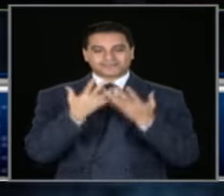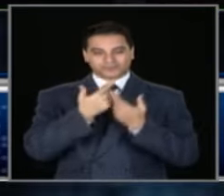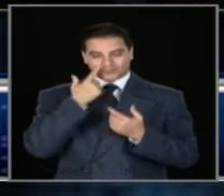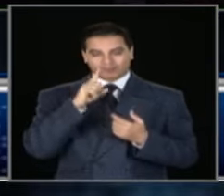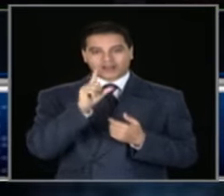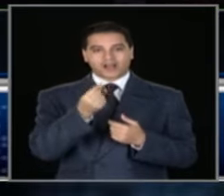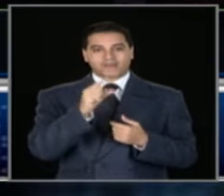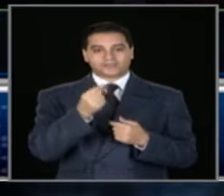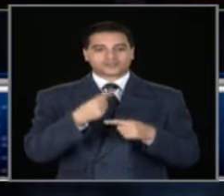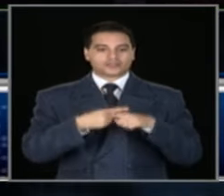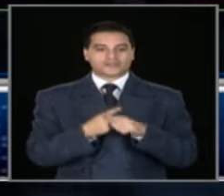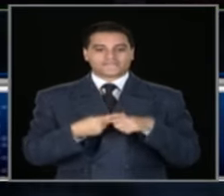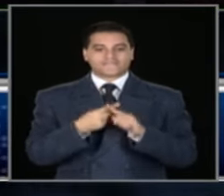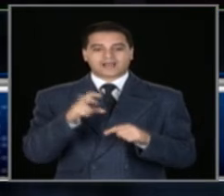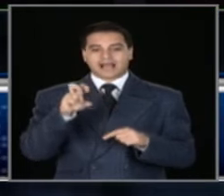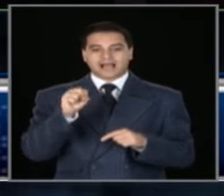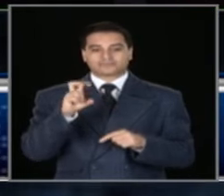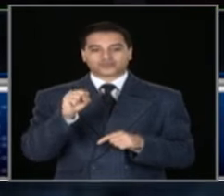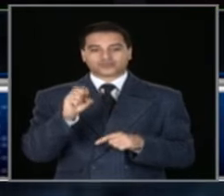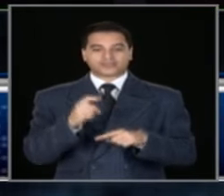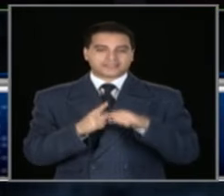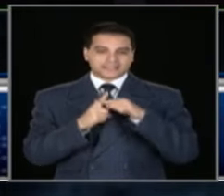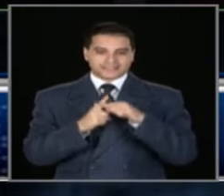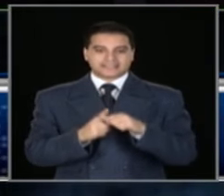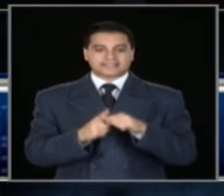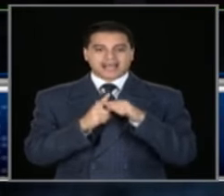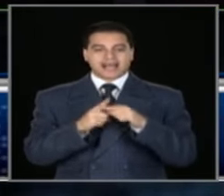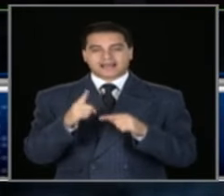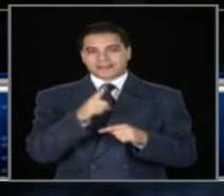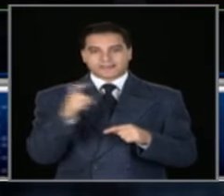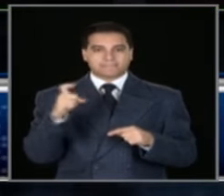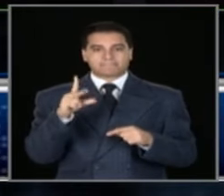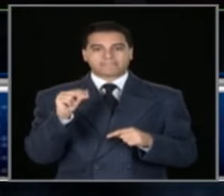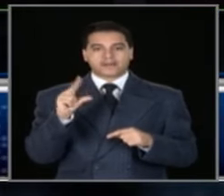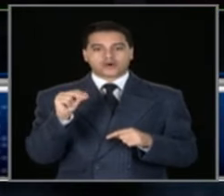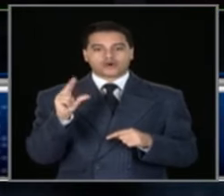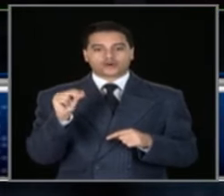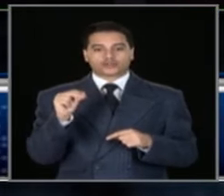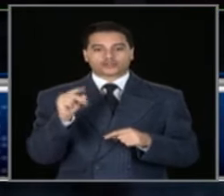حل مسألة الآتية، 15 في 25 زائد